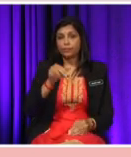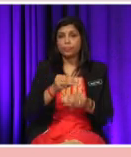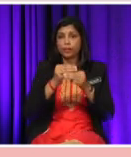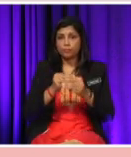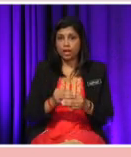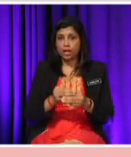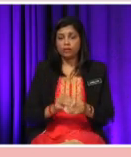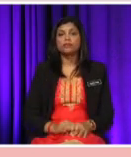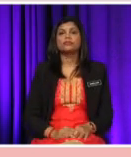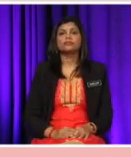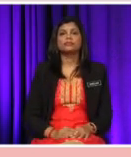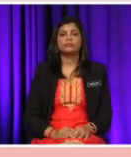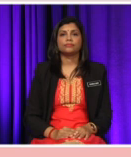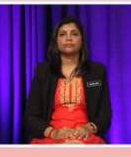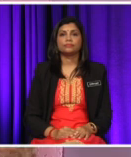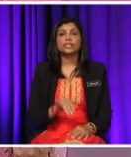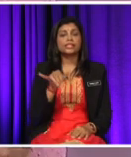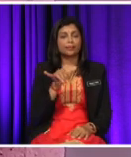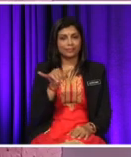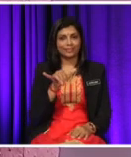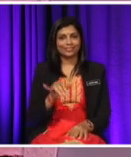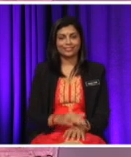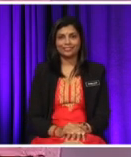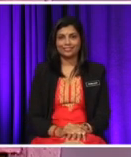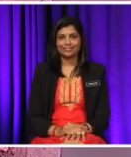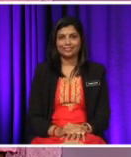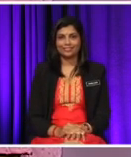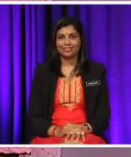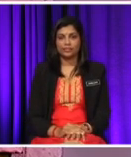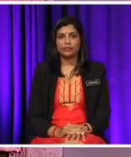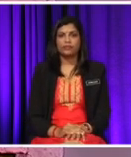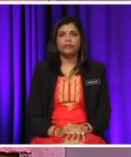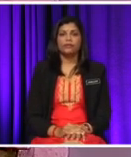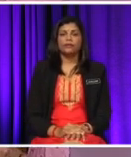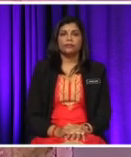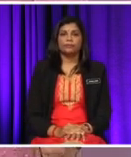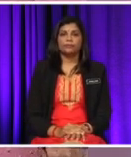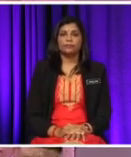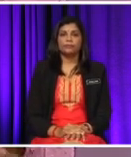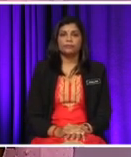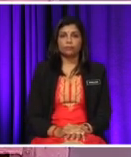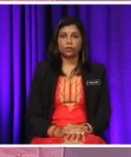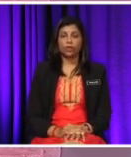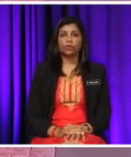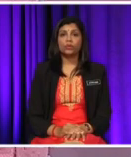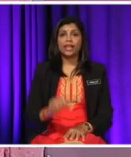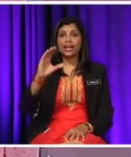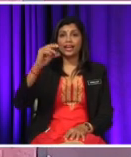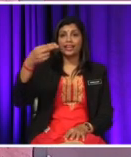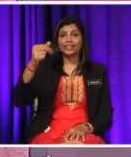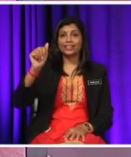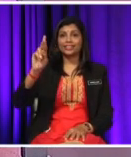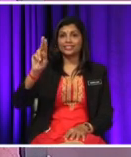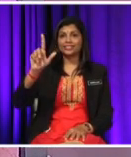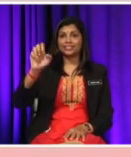bila suhu meningkat itulah yang di cadangkan oleh Chaos yaitu hukum Chaos